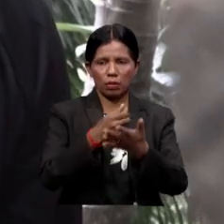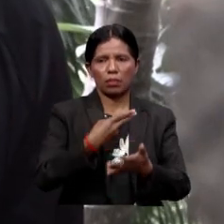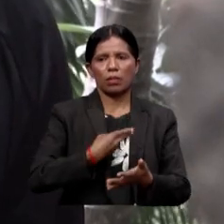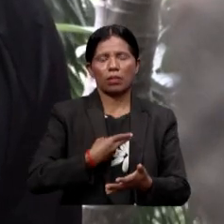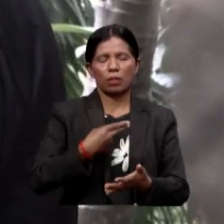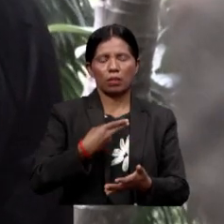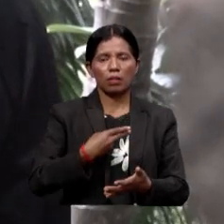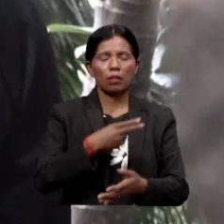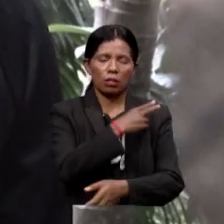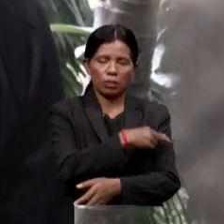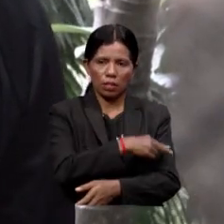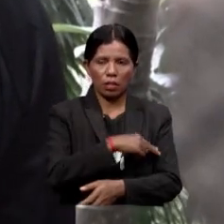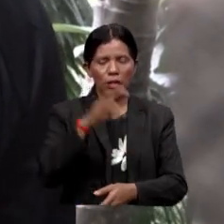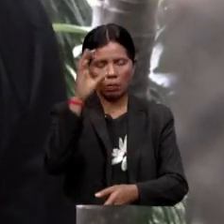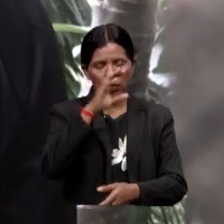Moruk Timur.